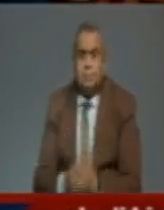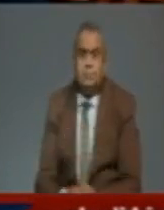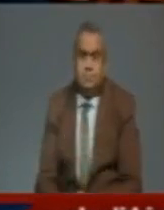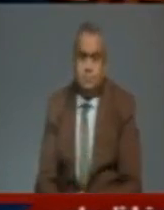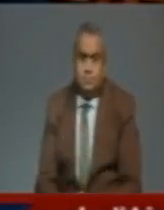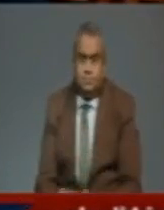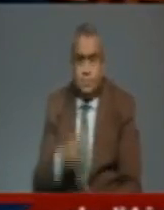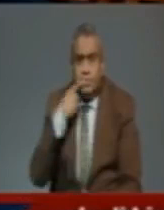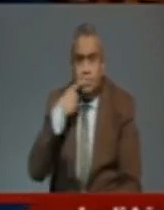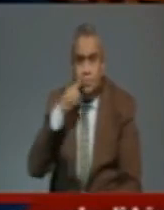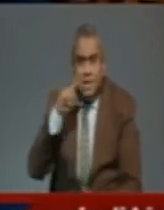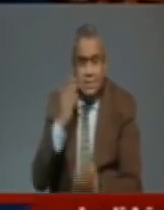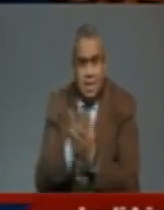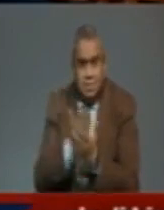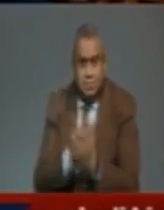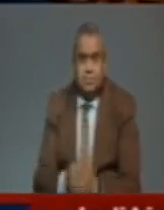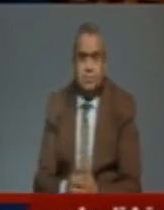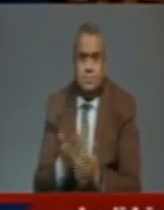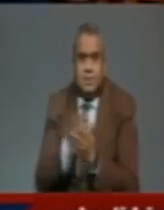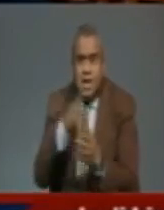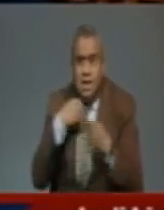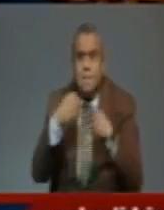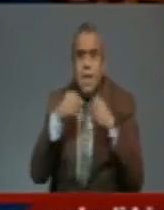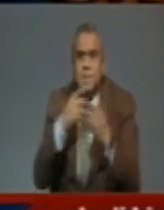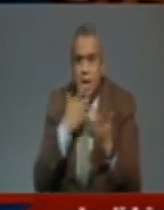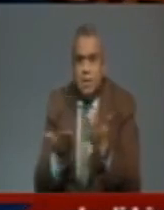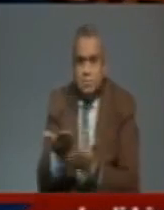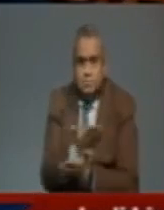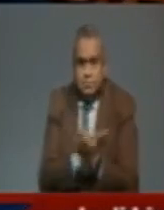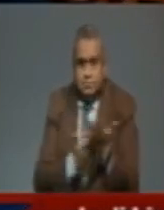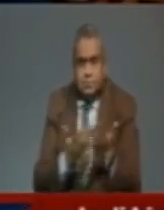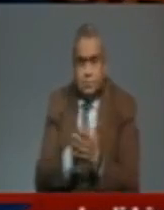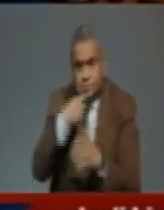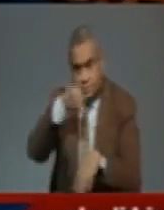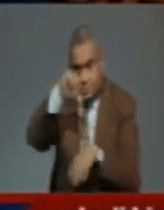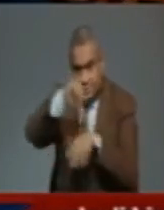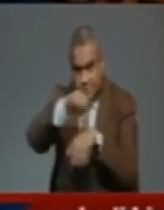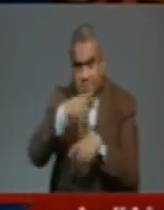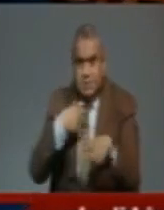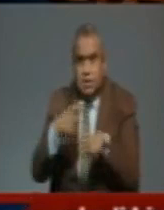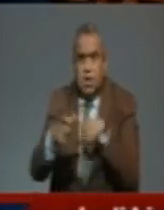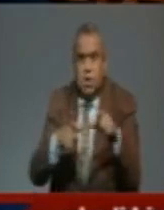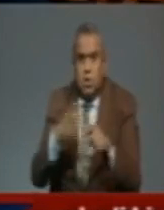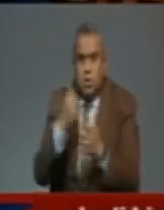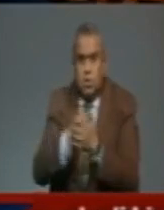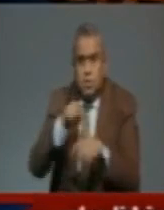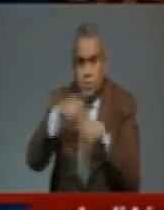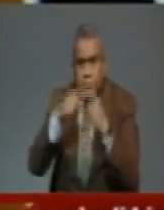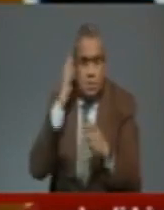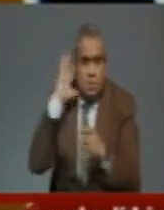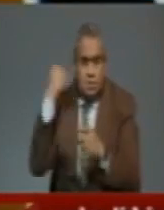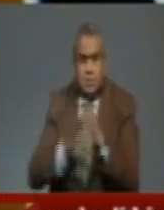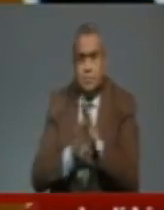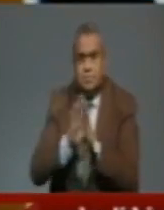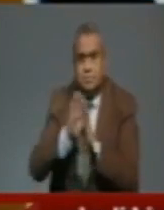ان تسويه الموضوع. هو النهارده المنطقه اللوجستيه اللي كامل بيقول عليها دي منطقه سبخيه. سيادتك هتشوفها دلوقتي.